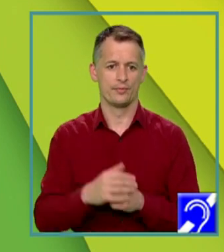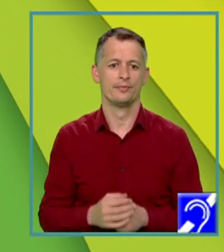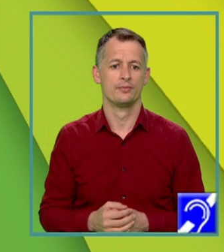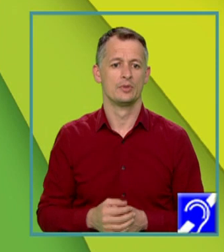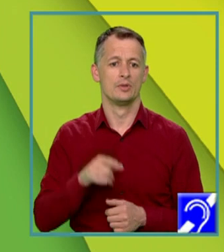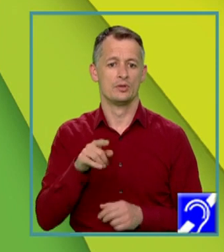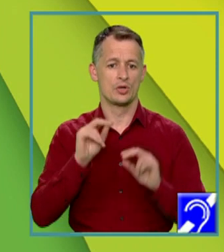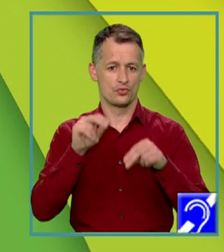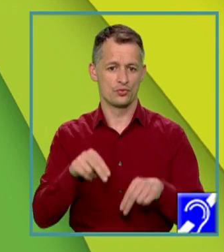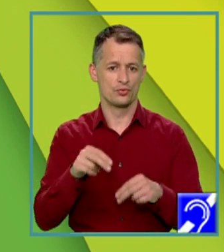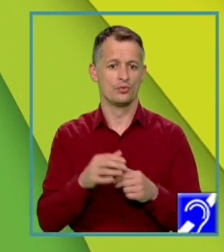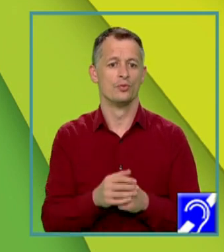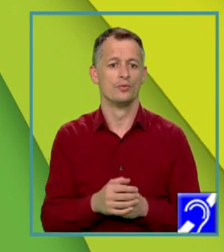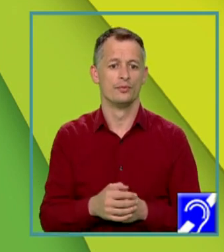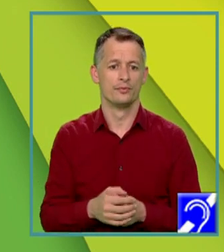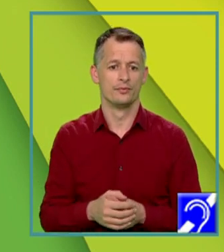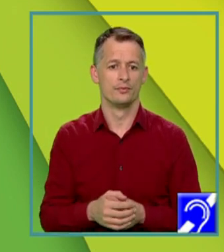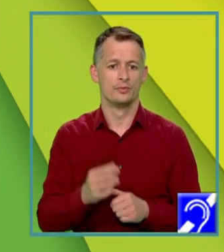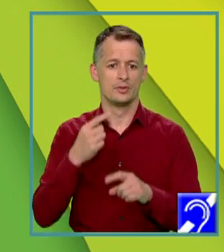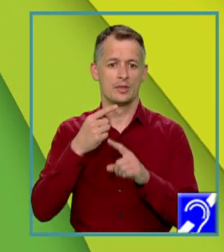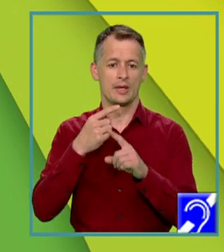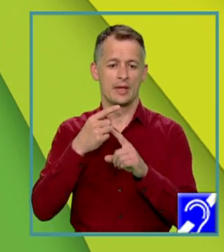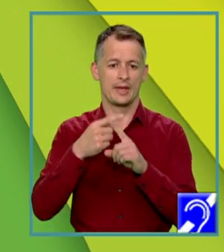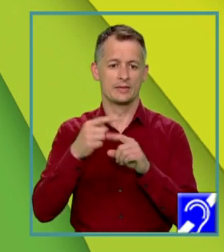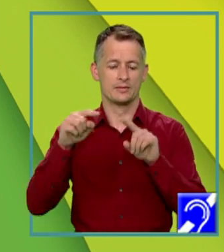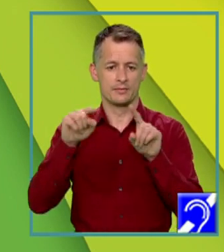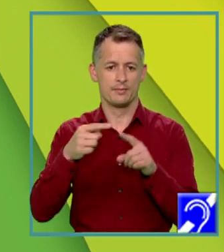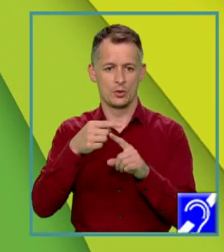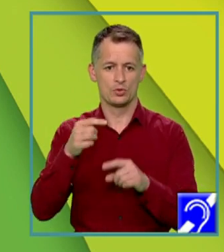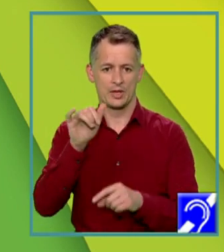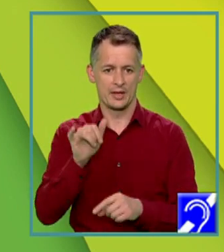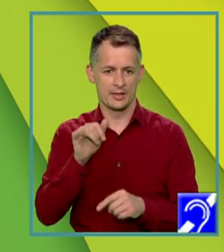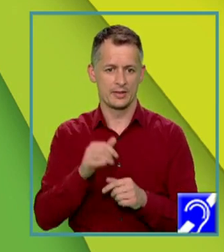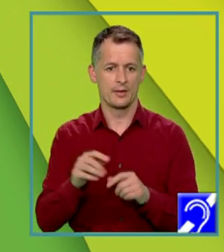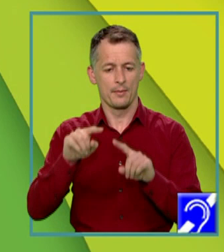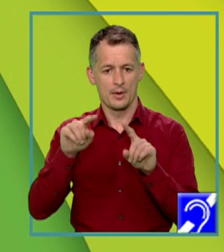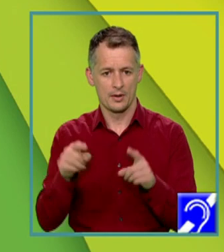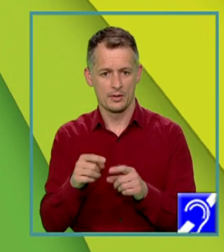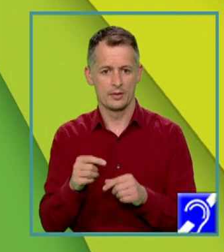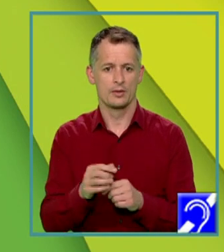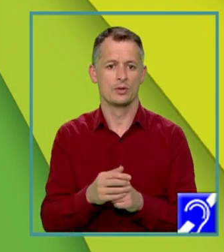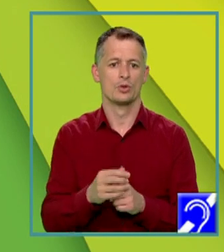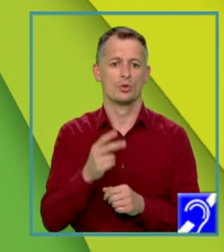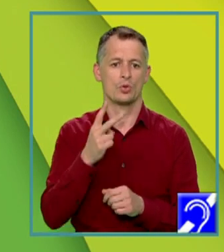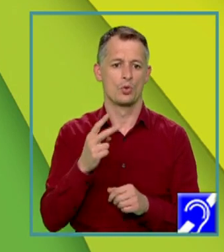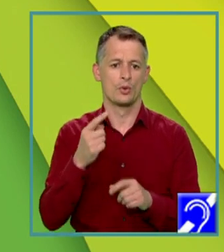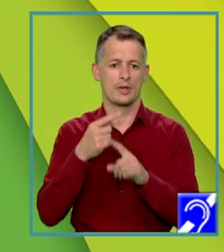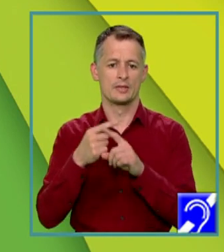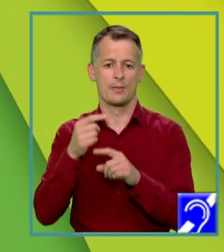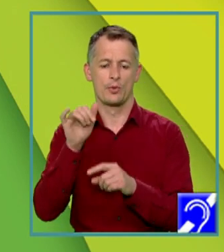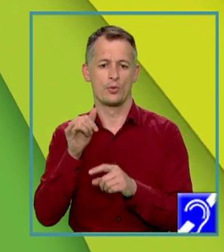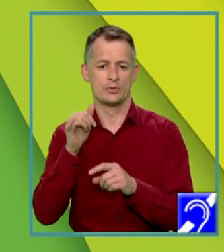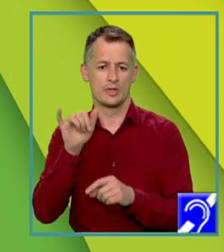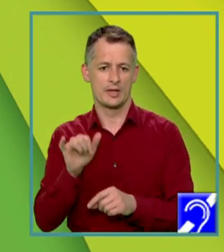y i 2 egal cu x minus sigur pe lângă paranteză pătrată 2 pe lângă x plus y grec